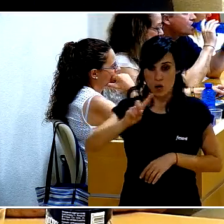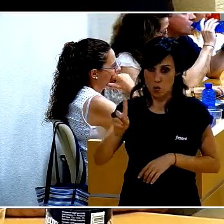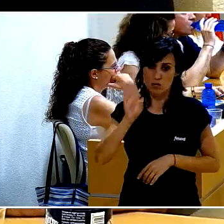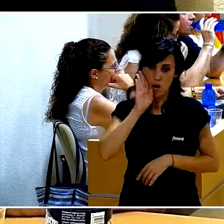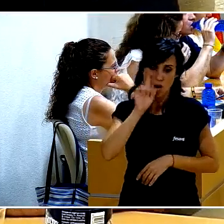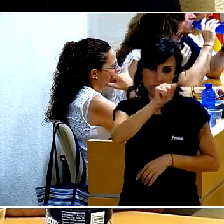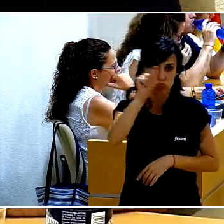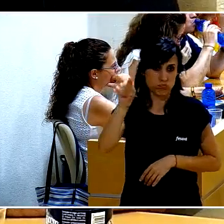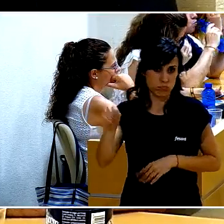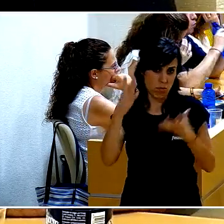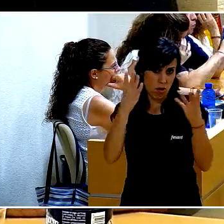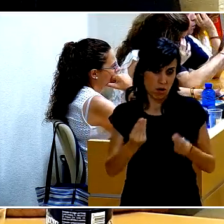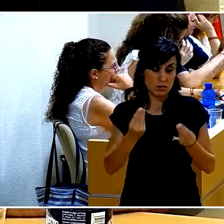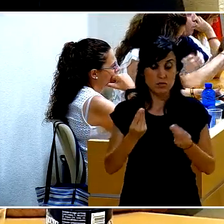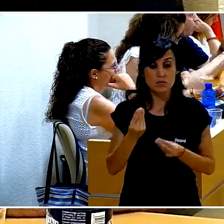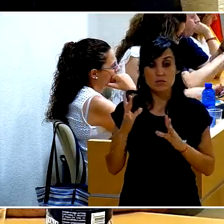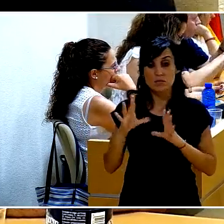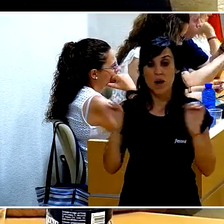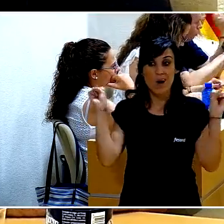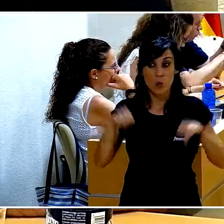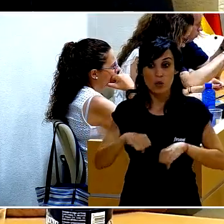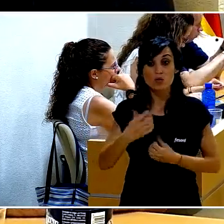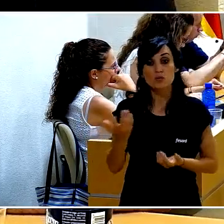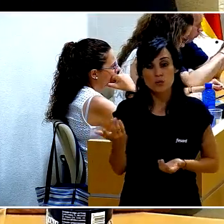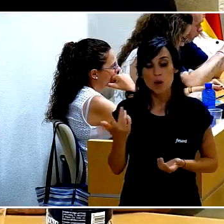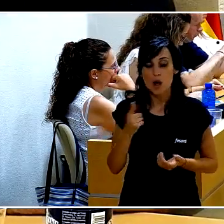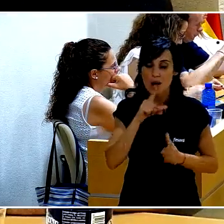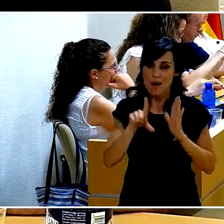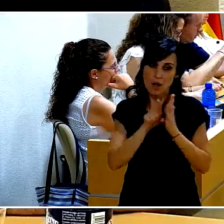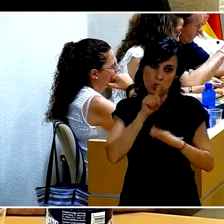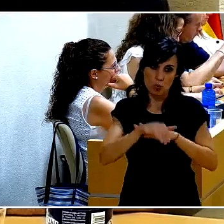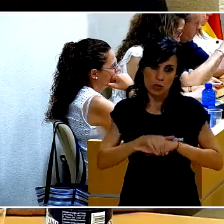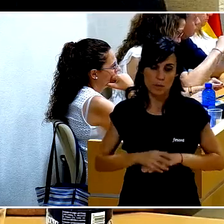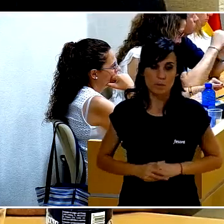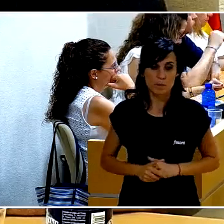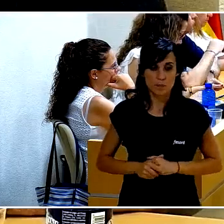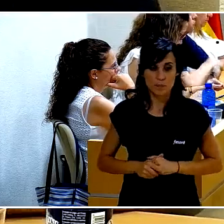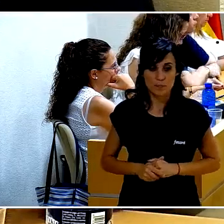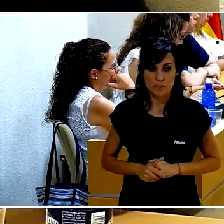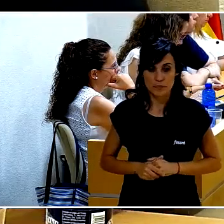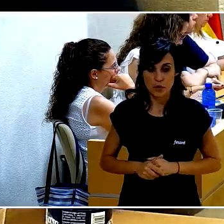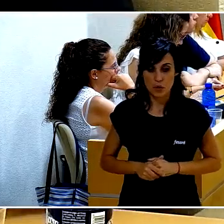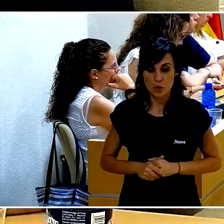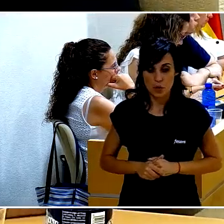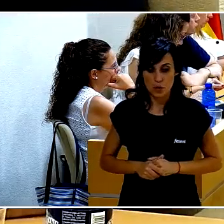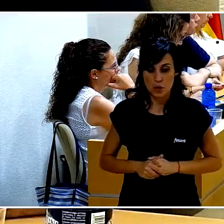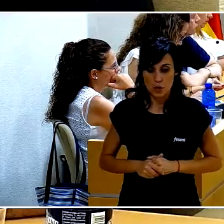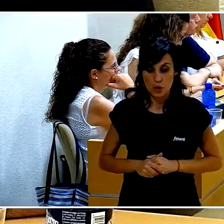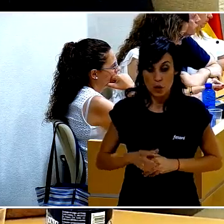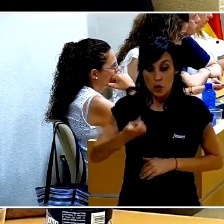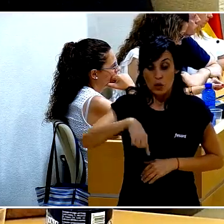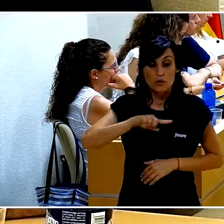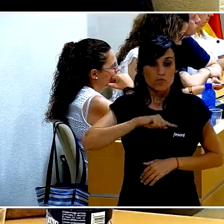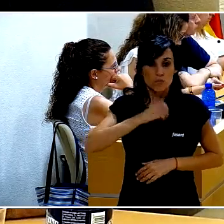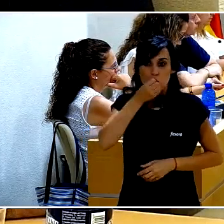moltes les que s'estan prenent per a que s'acomplisca la llei. Nosaltres considerem que està molt bé que s'hagi llevat